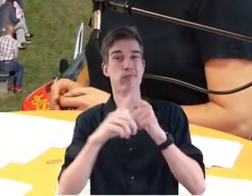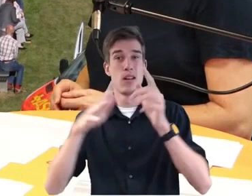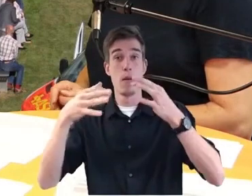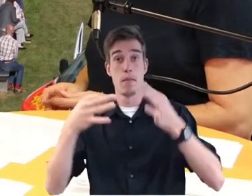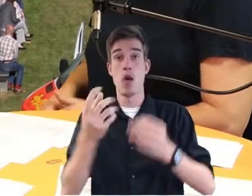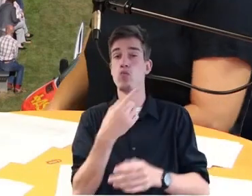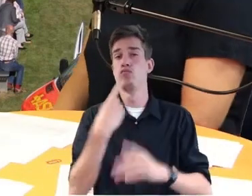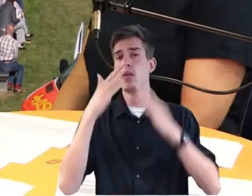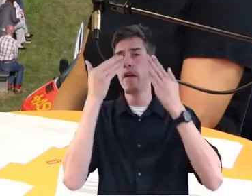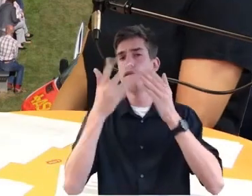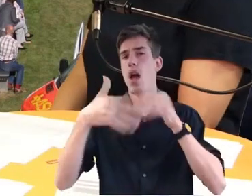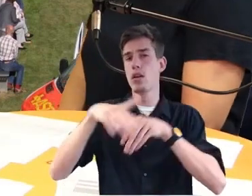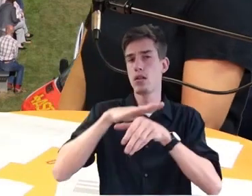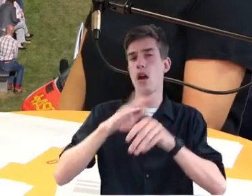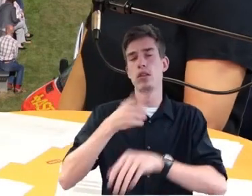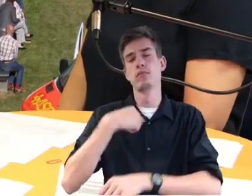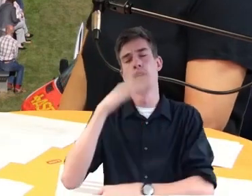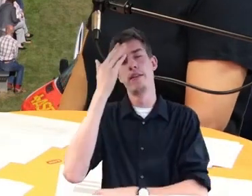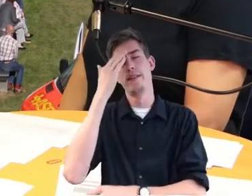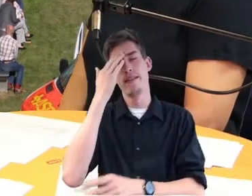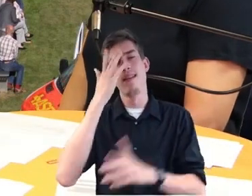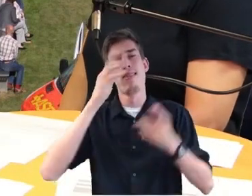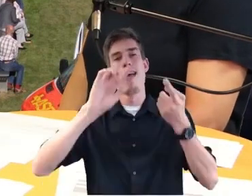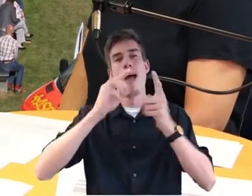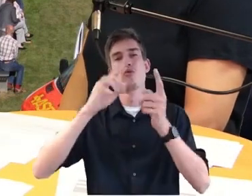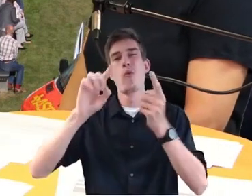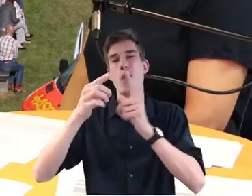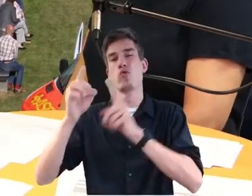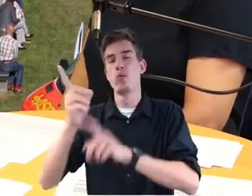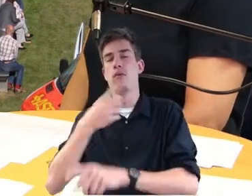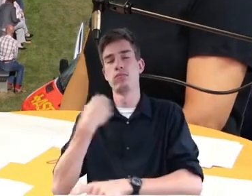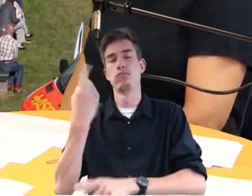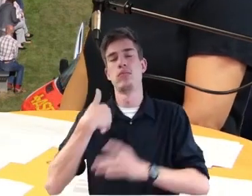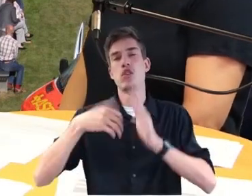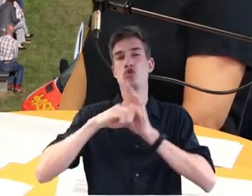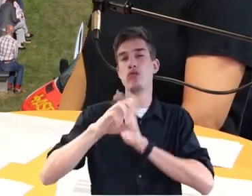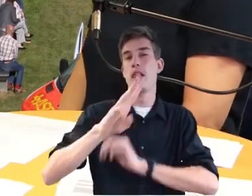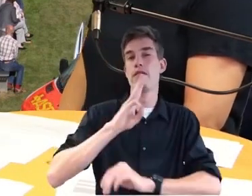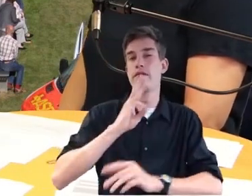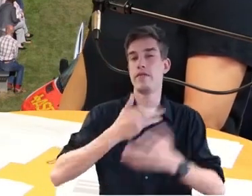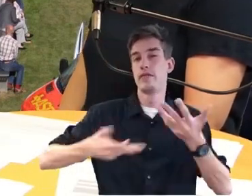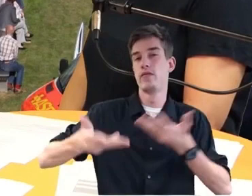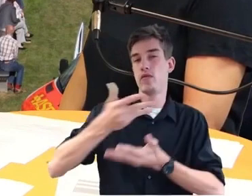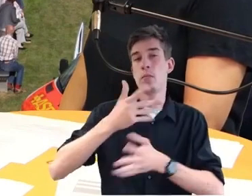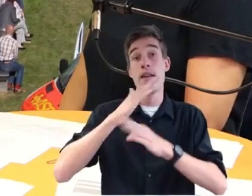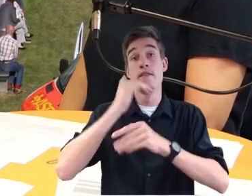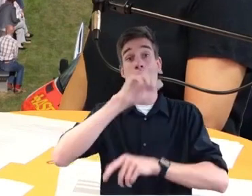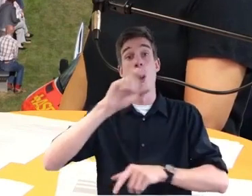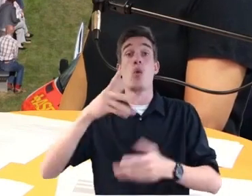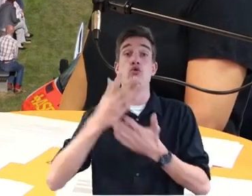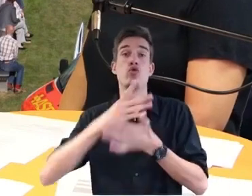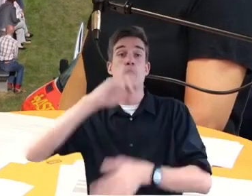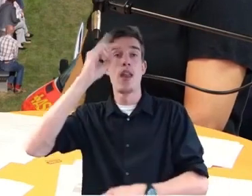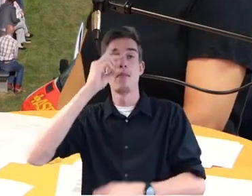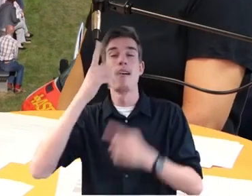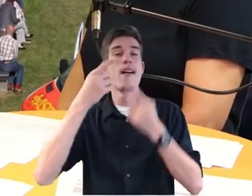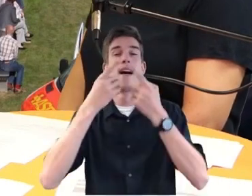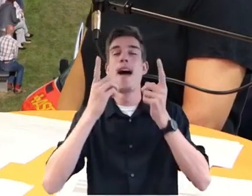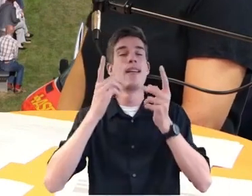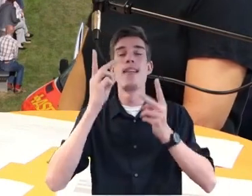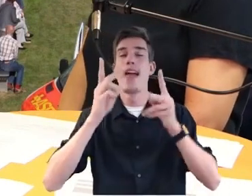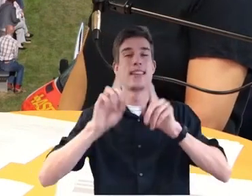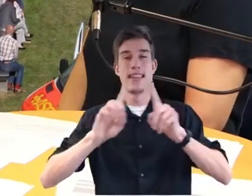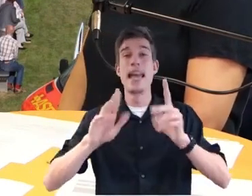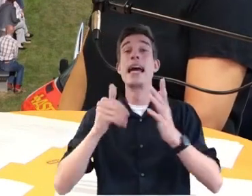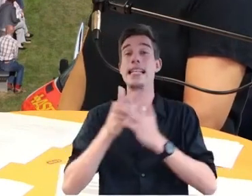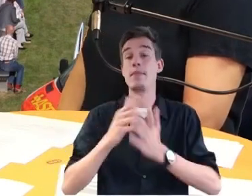unseren Fachkreisen unterhalten wir uns dann auch sehr gerne eben mit dieser Abkürzung. Die ist inzwischen auch in vieler Munde, aber eben noch nicht in allen. Insofern werde ich mich